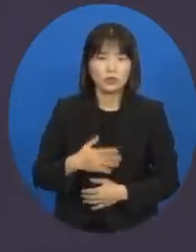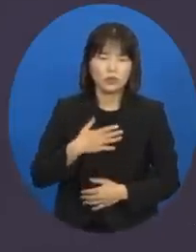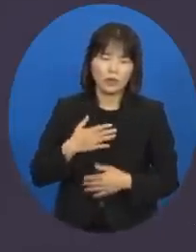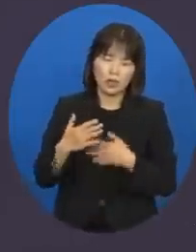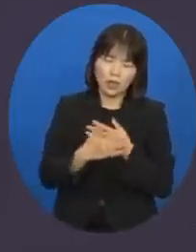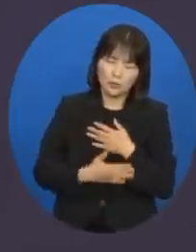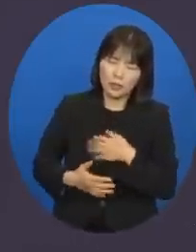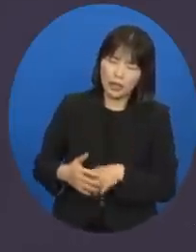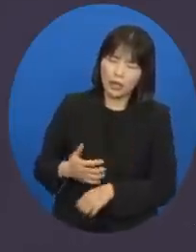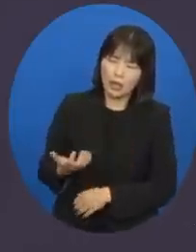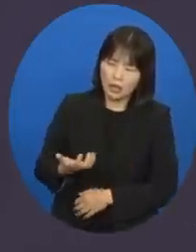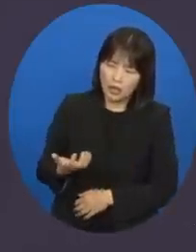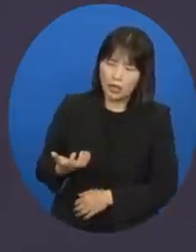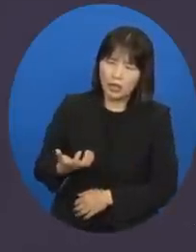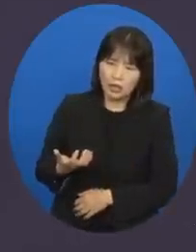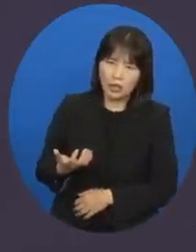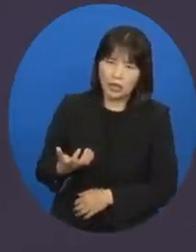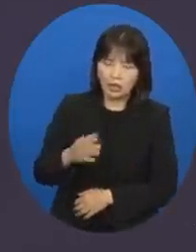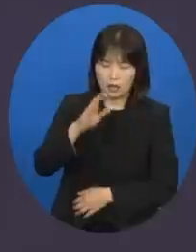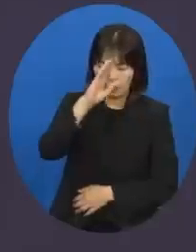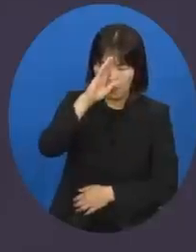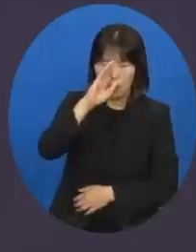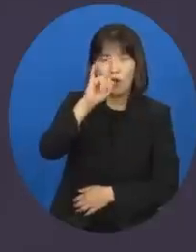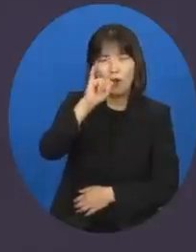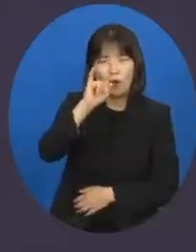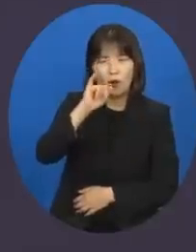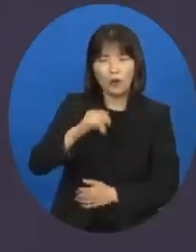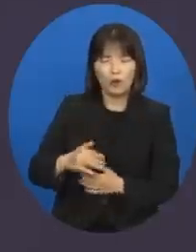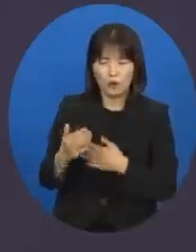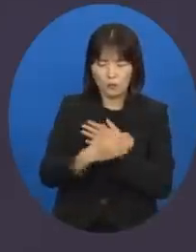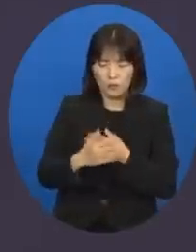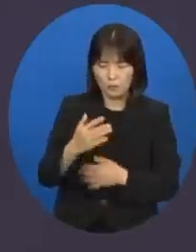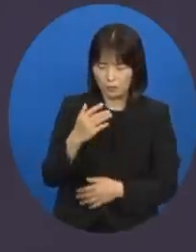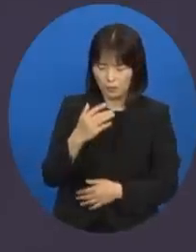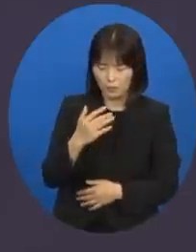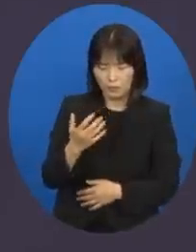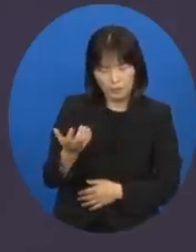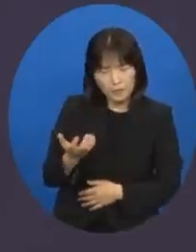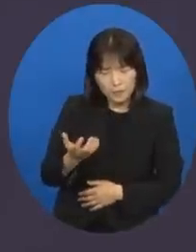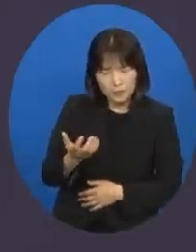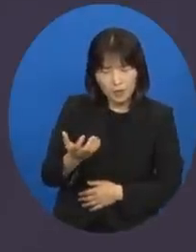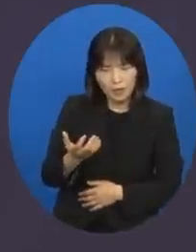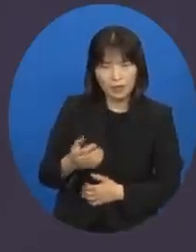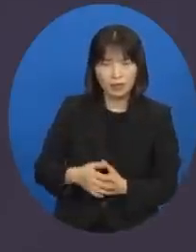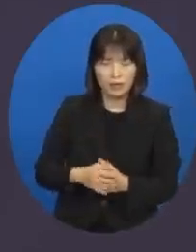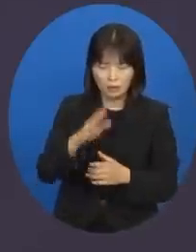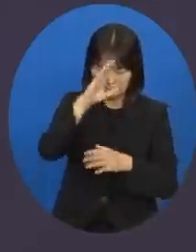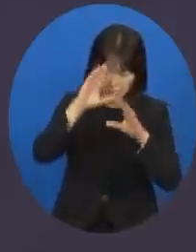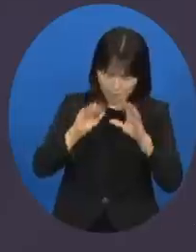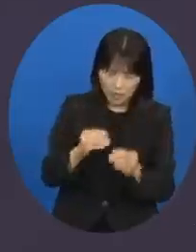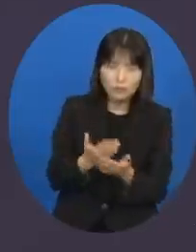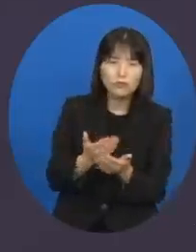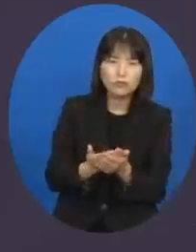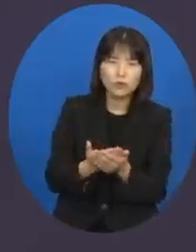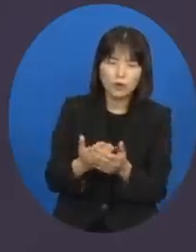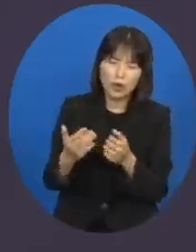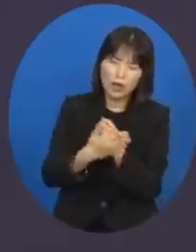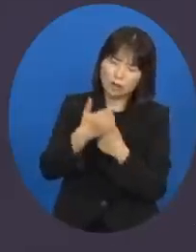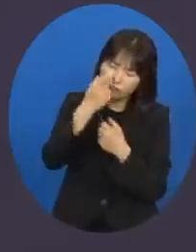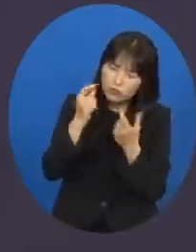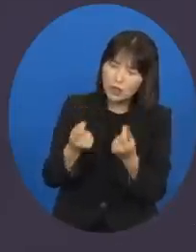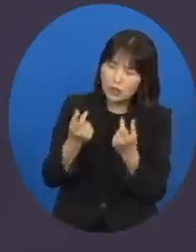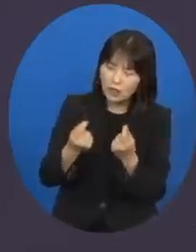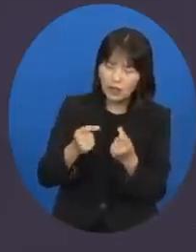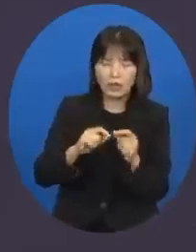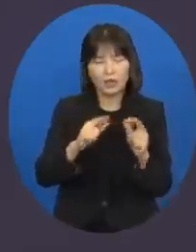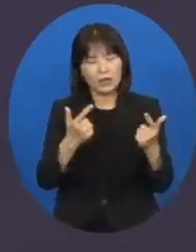너무 불편함이 있습니다. 질병이 있습니다. 몸에 가시가 있습니다. 떠나가게 해주십시오. 은혜가 부족한 것 같습니다. 아니야, 너의